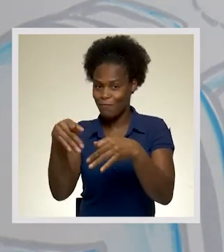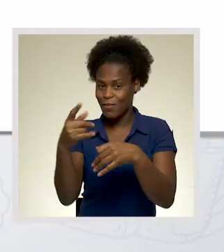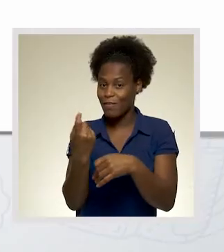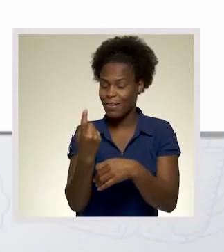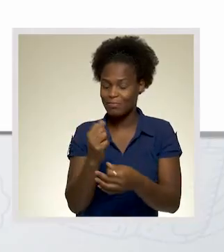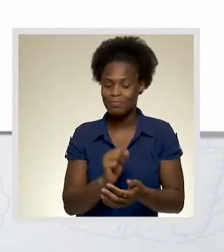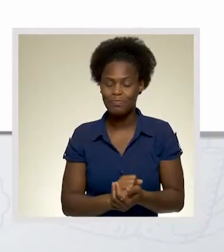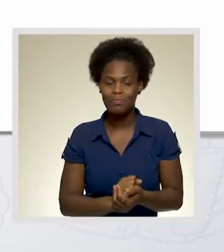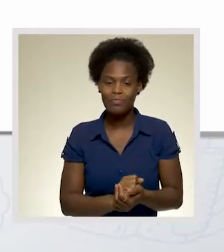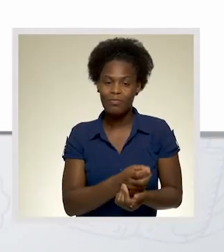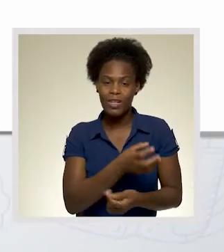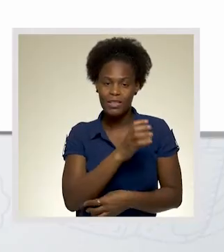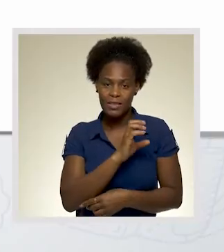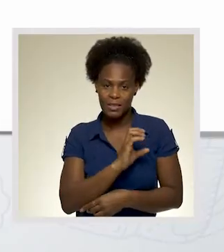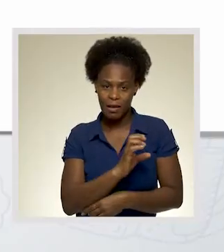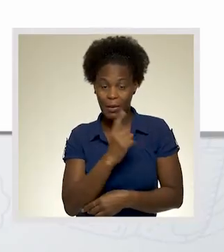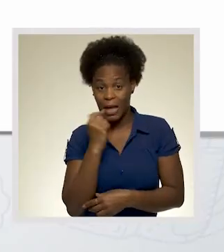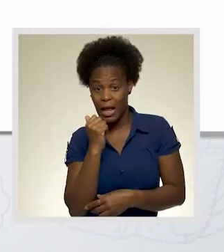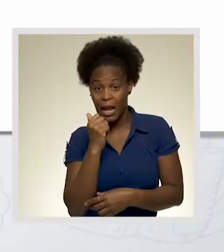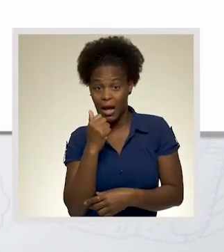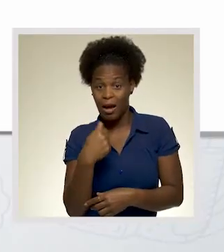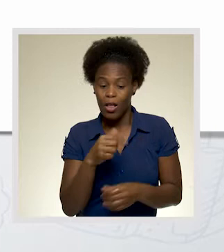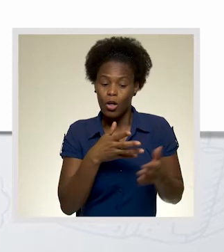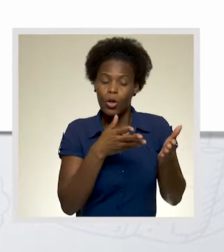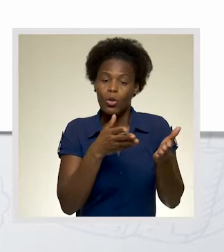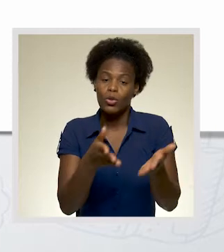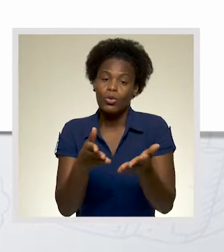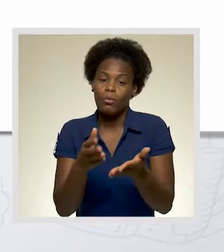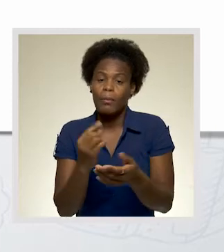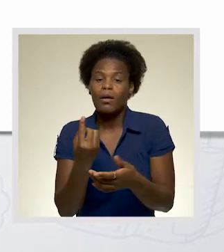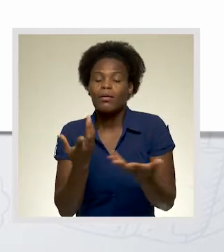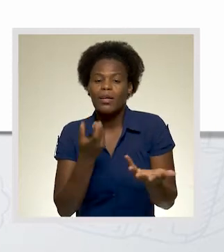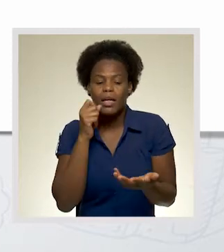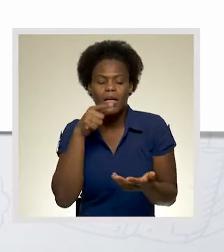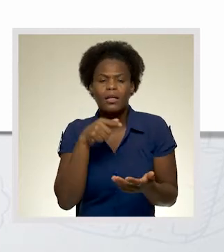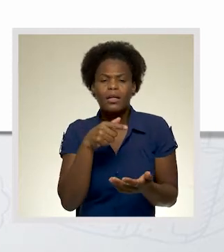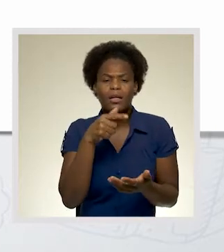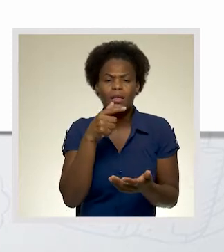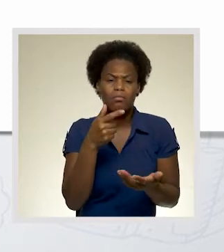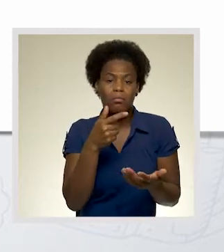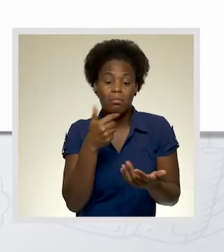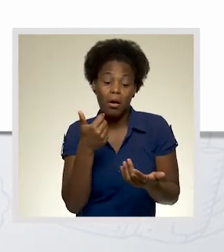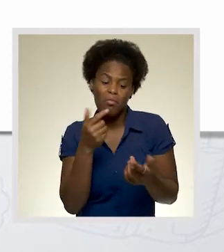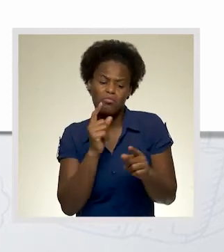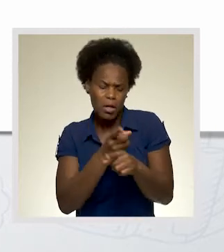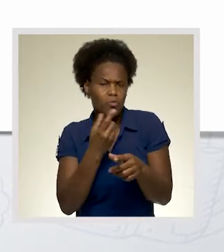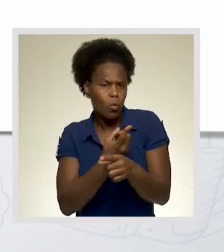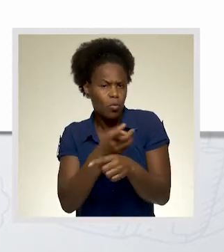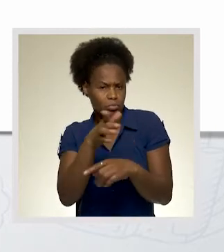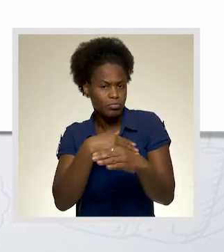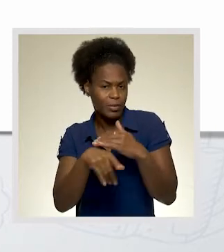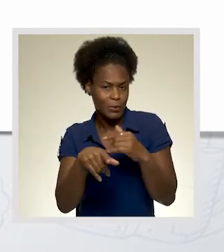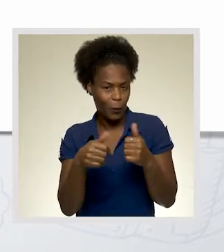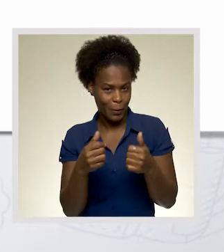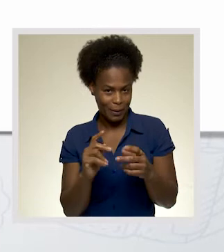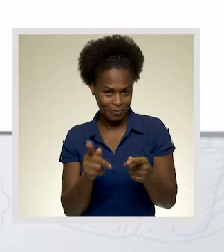phrase. C. Ils ont été aidés par les mêmes procédures. C'est